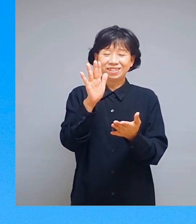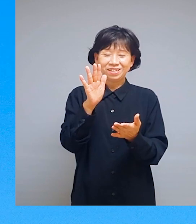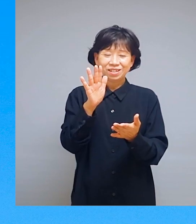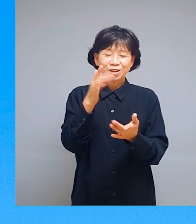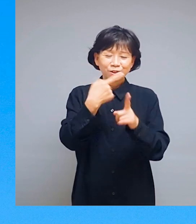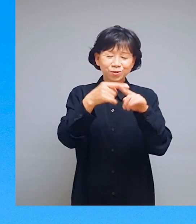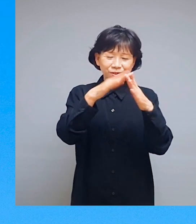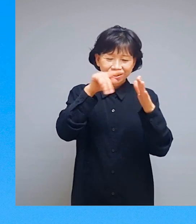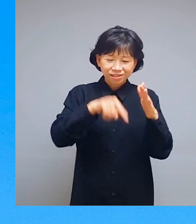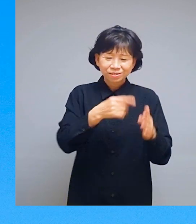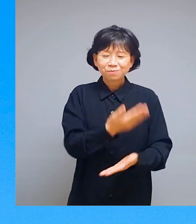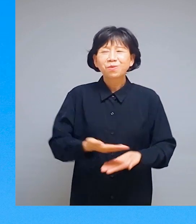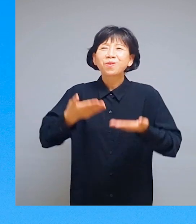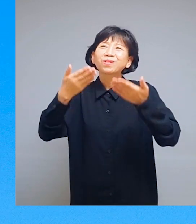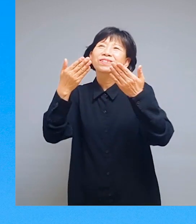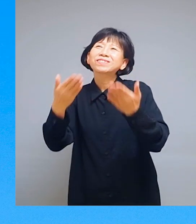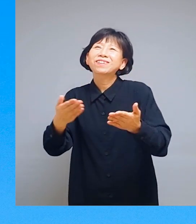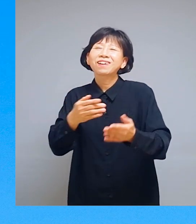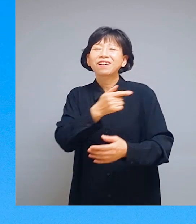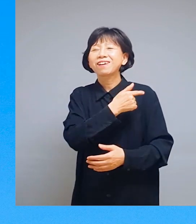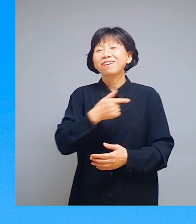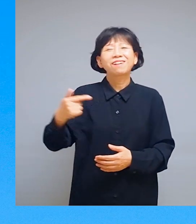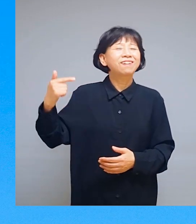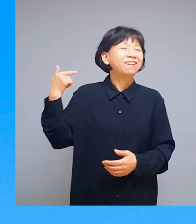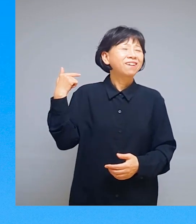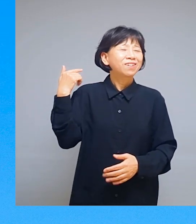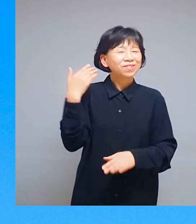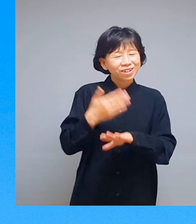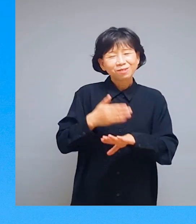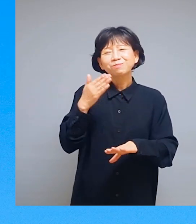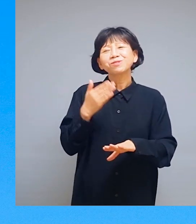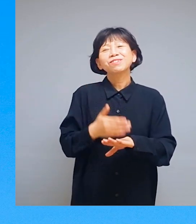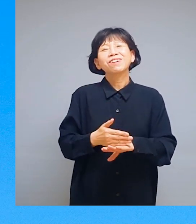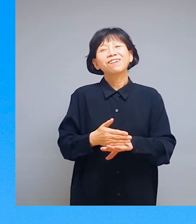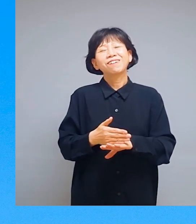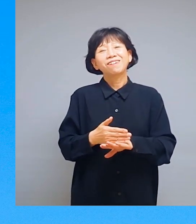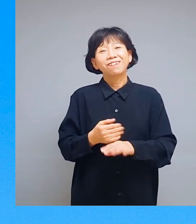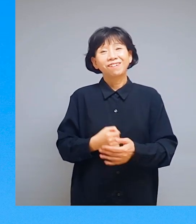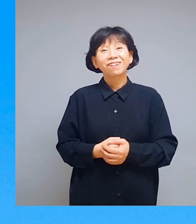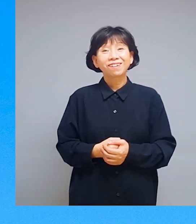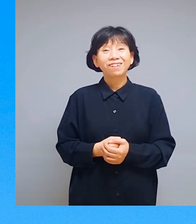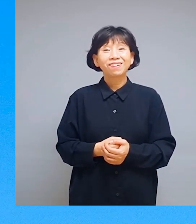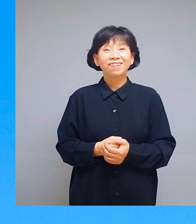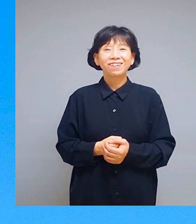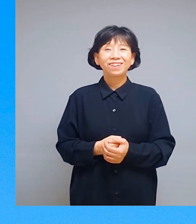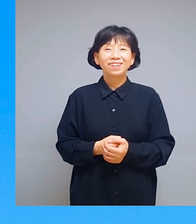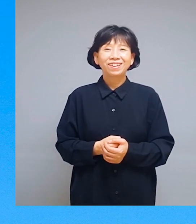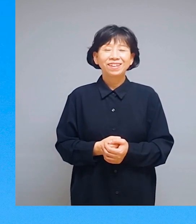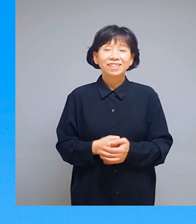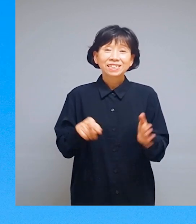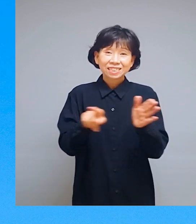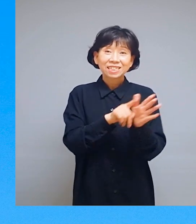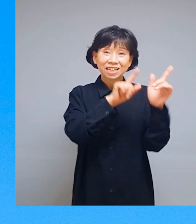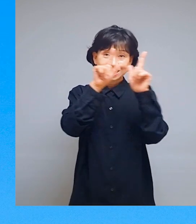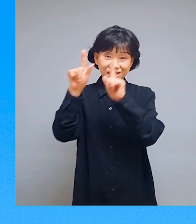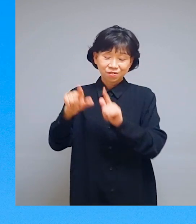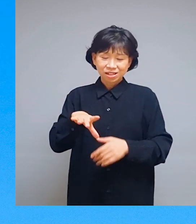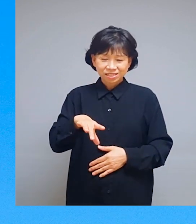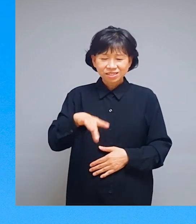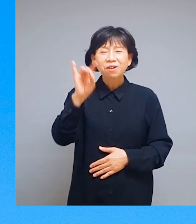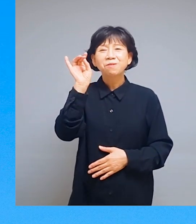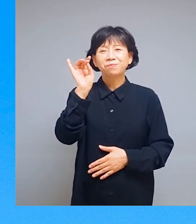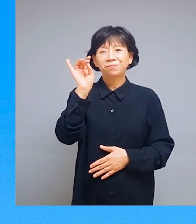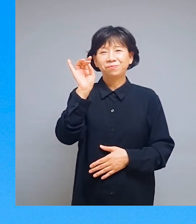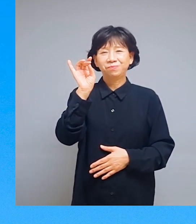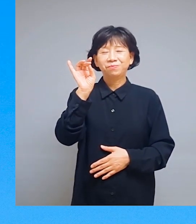막 섬겼는데 그 섬긴 것 때문에 너무 감사한 거죠. 여러분, 신앙생활을 처음 할